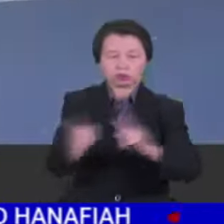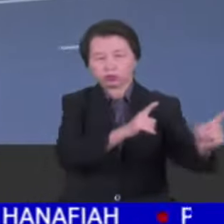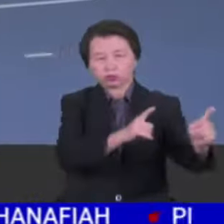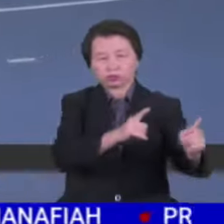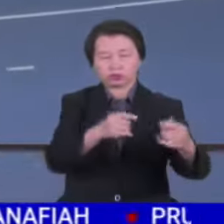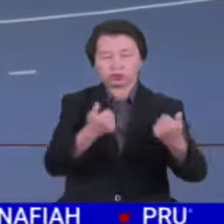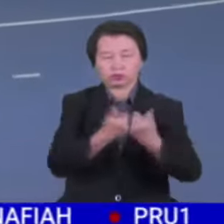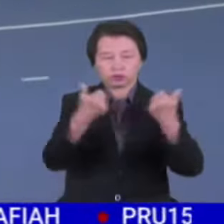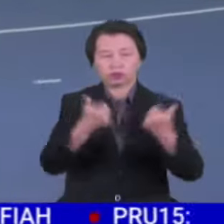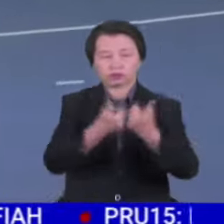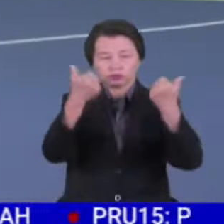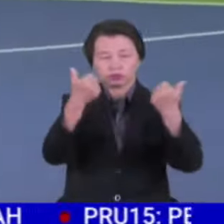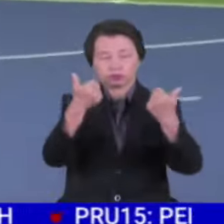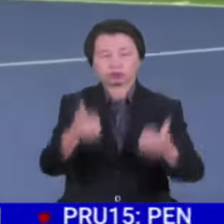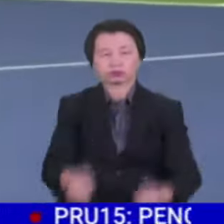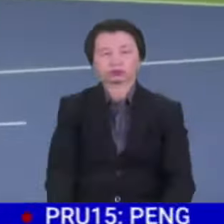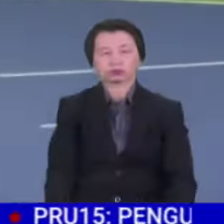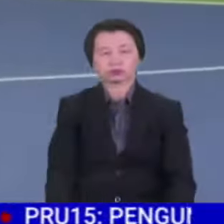fighting.